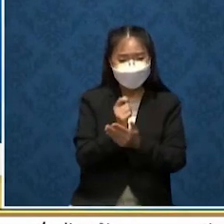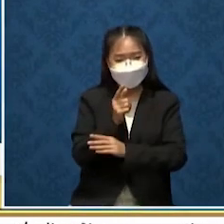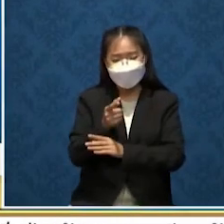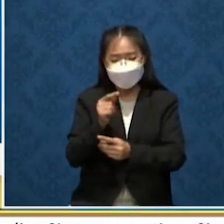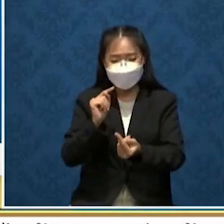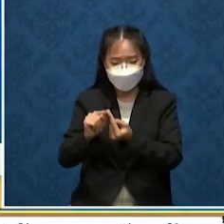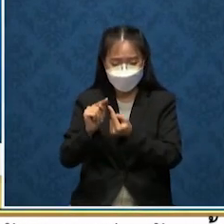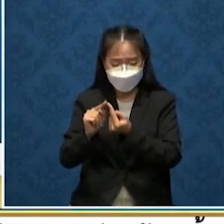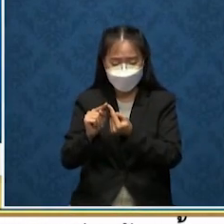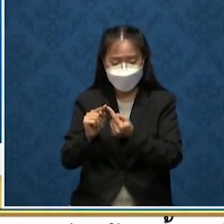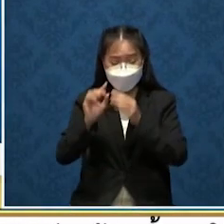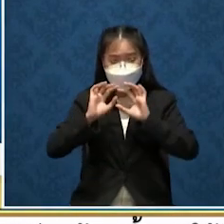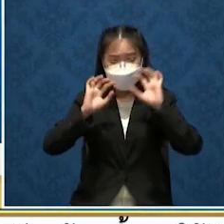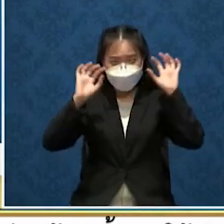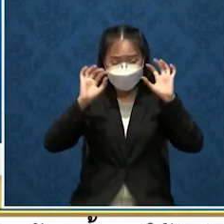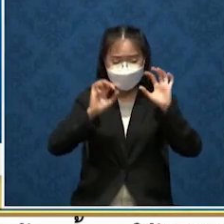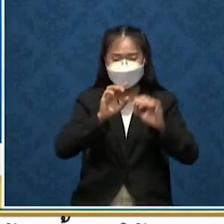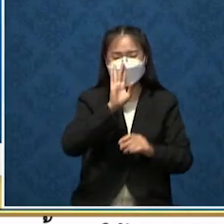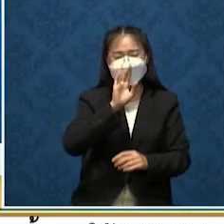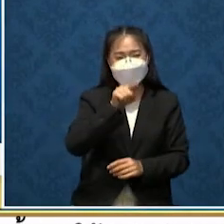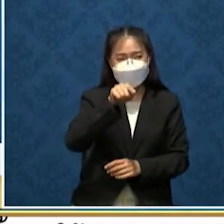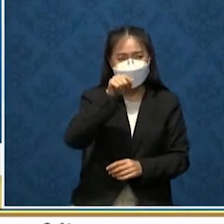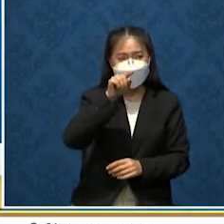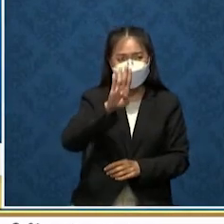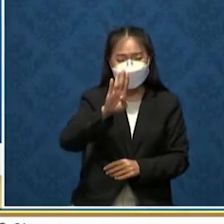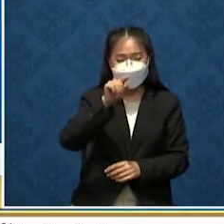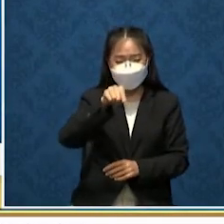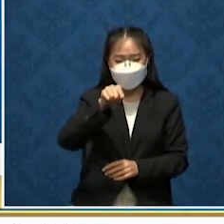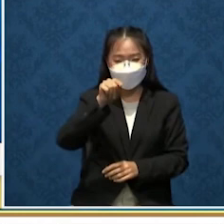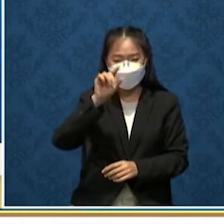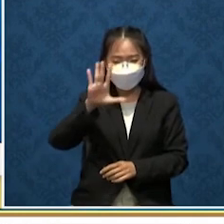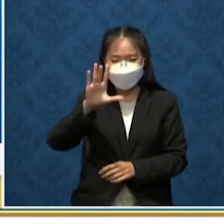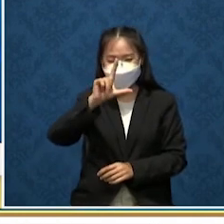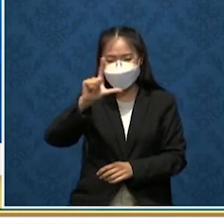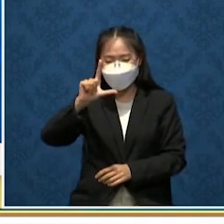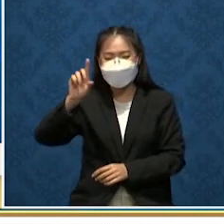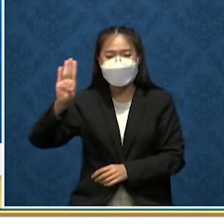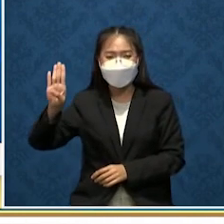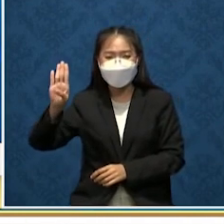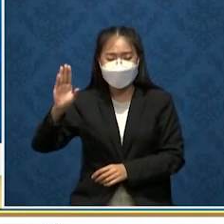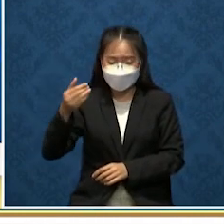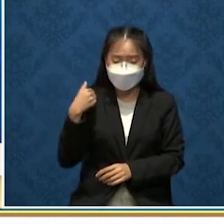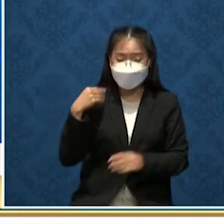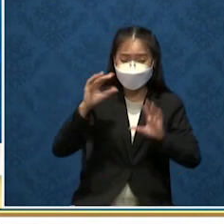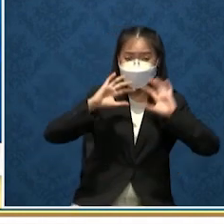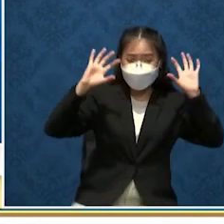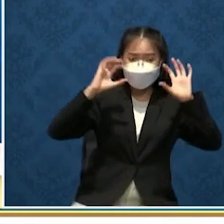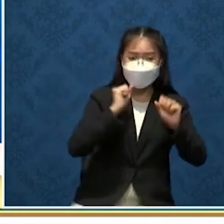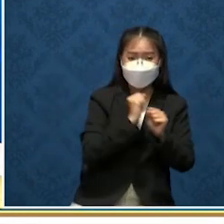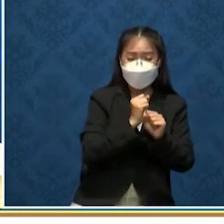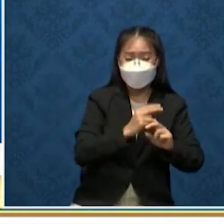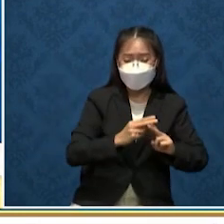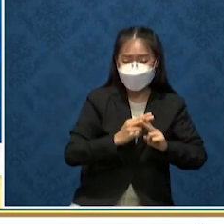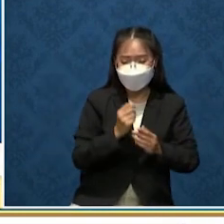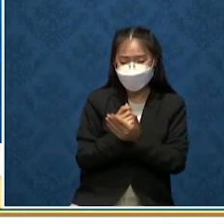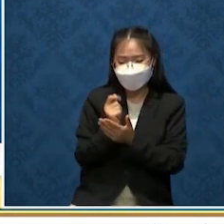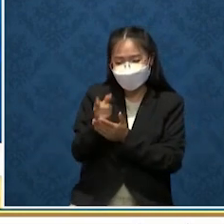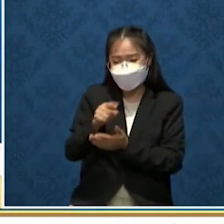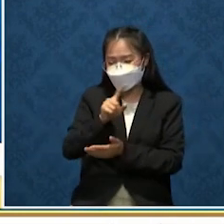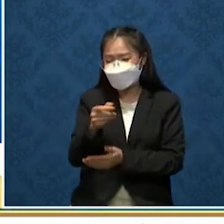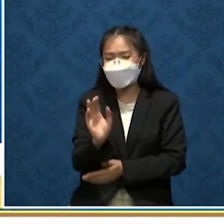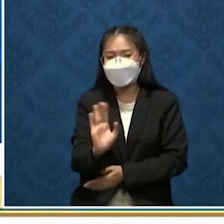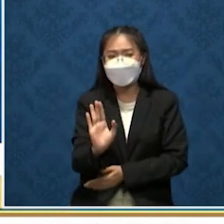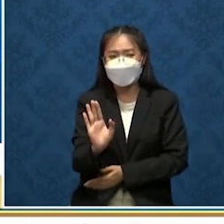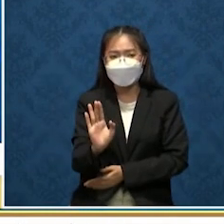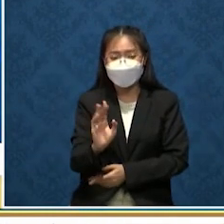1.4 1.5ล้านล้านบาทด้วยกันมีและส่วนราชการบางส่วนที่ทำเองก็ไม่ต้องจัดซื้อจัดจ้างด้วยกันนะครับ